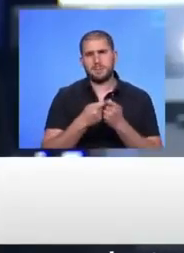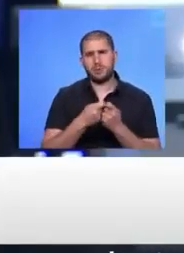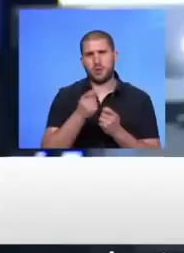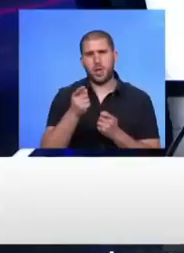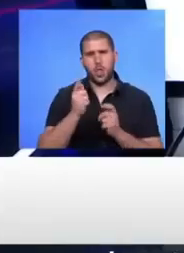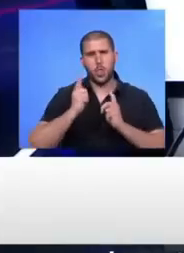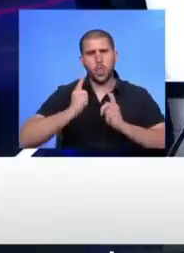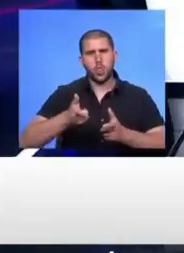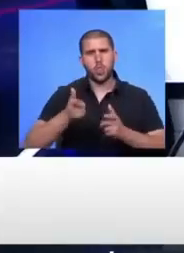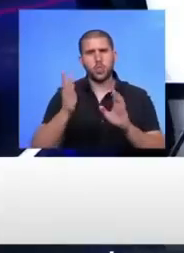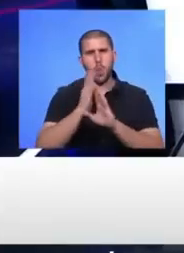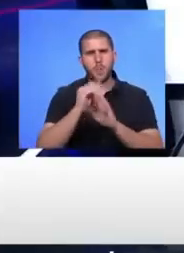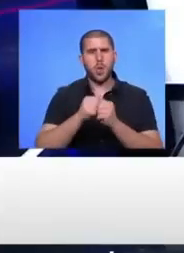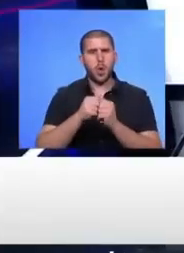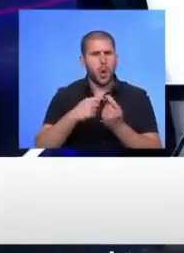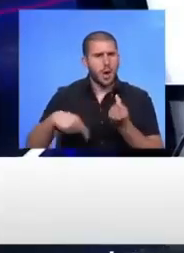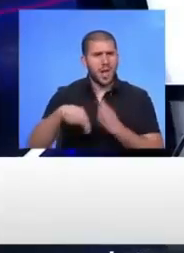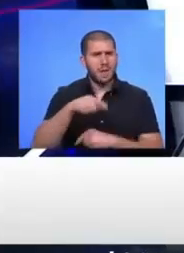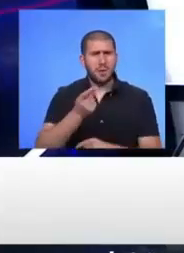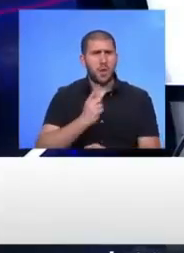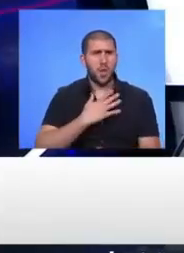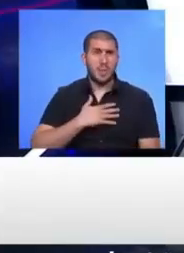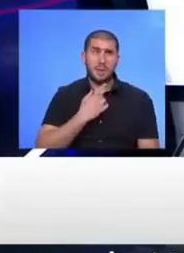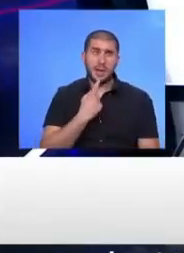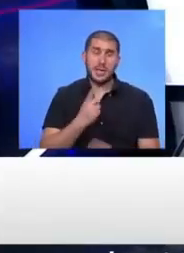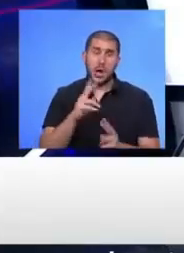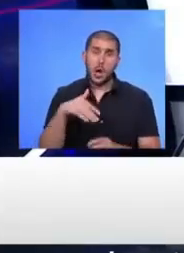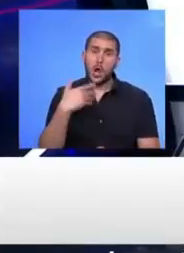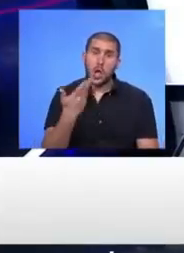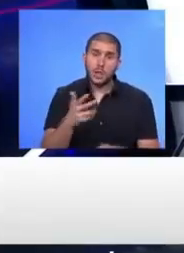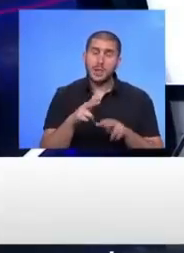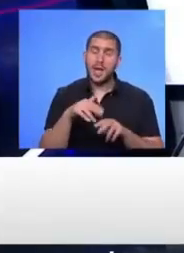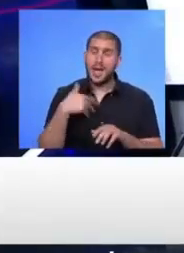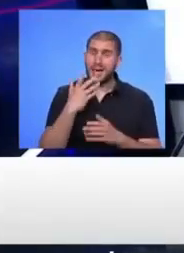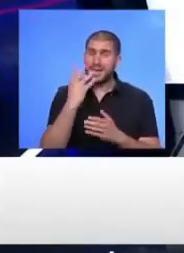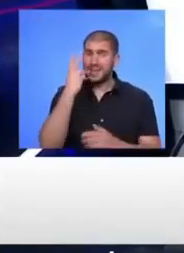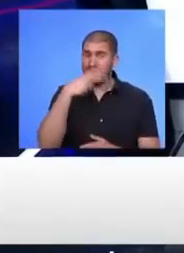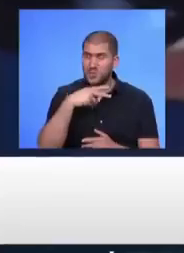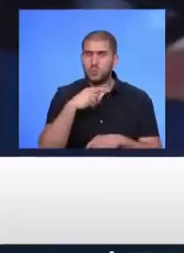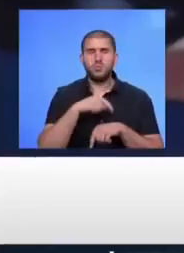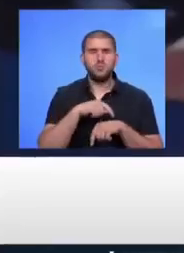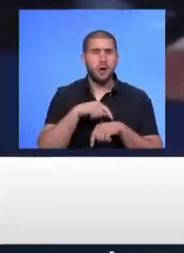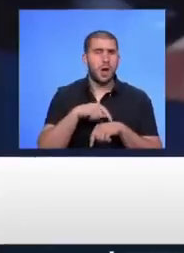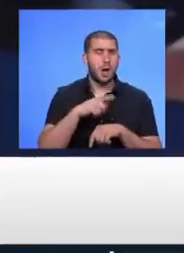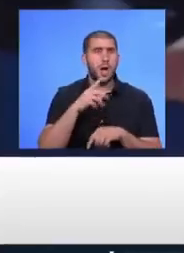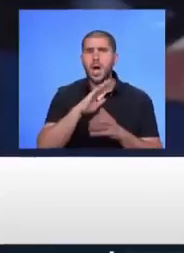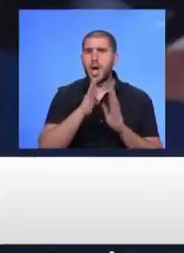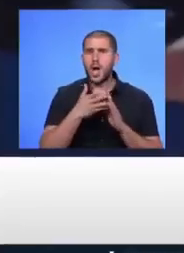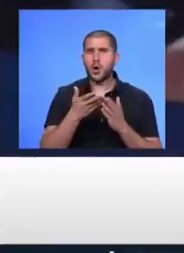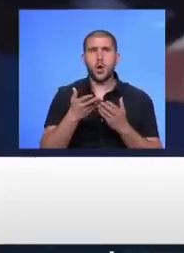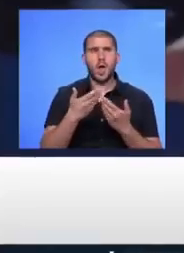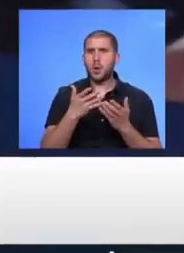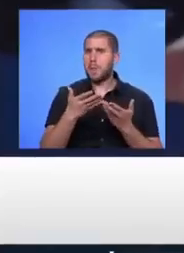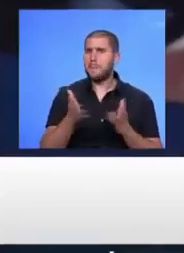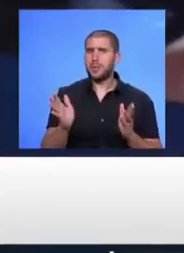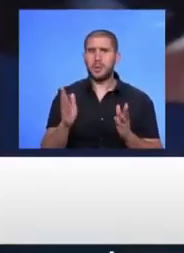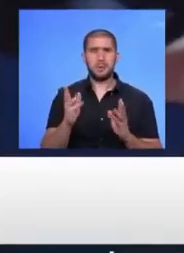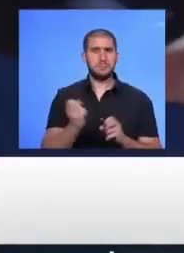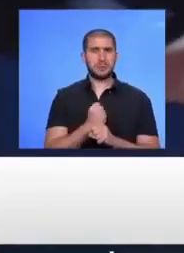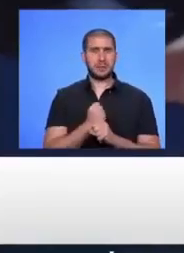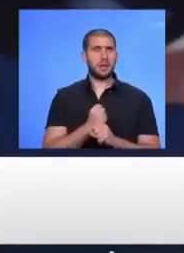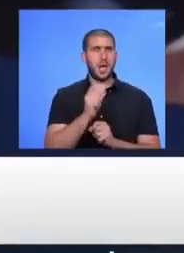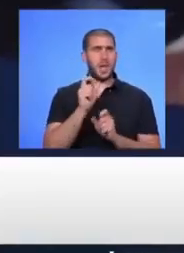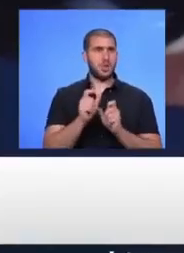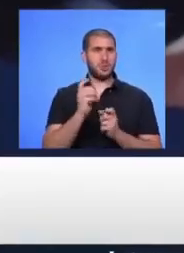הנוחבות או לגבי הגלים האחרים, לא נעים לי להגיד, יכול מאוד להיות שאחרי שהם הבינו בשעה... שהכל פתוח. שהכל פתוח וזה מצליח. האנשים